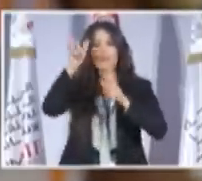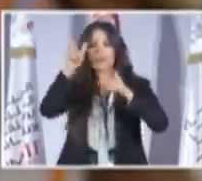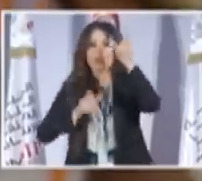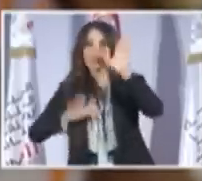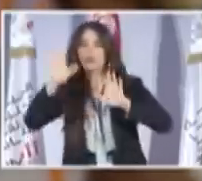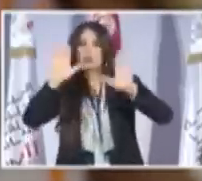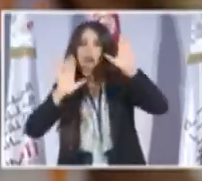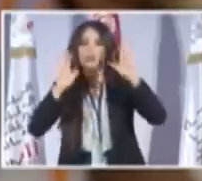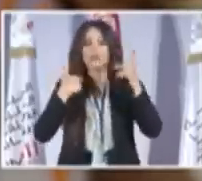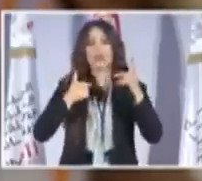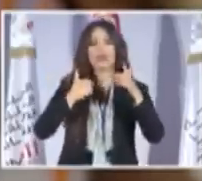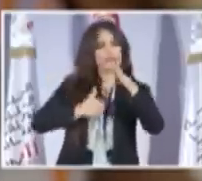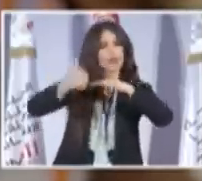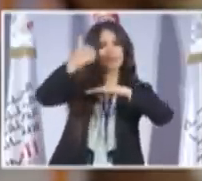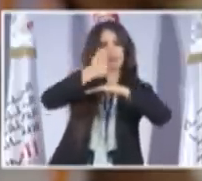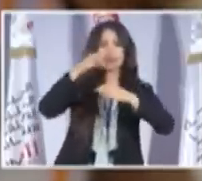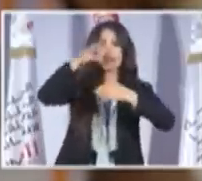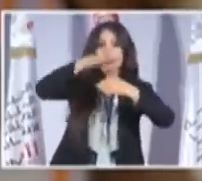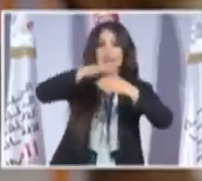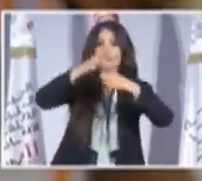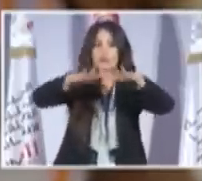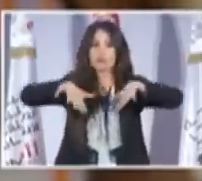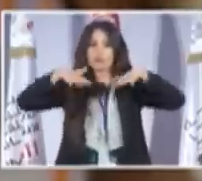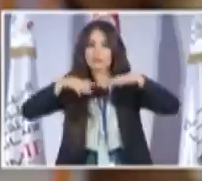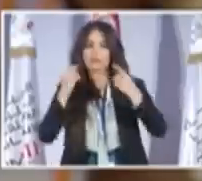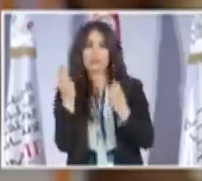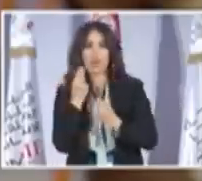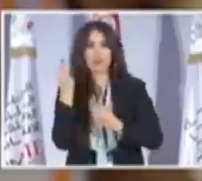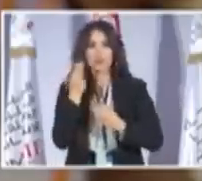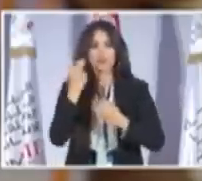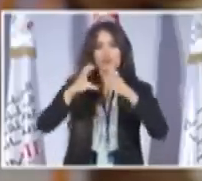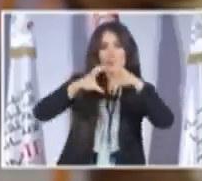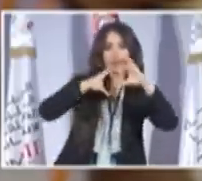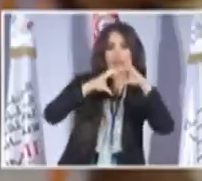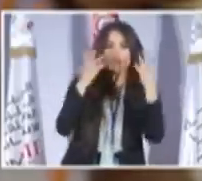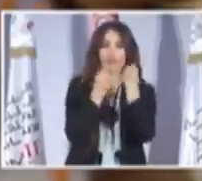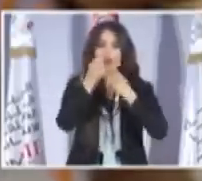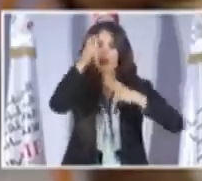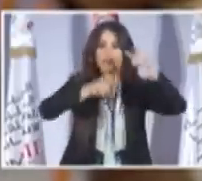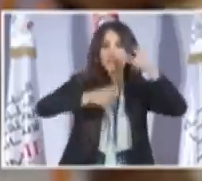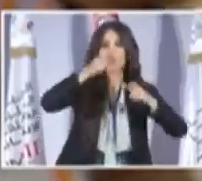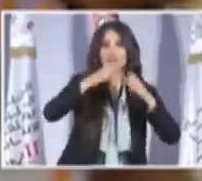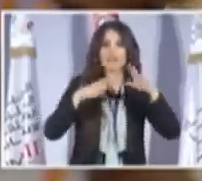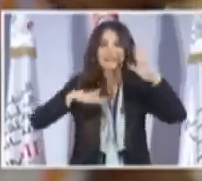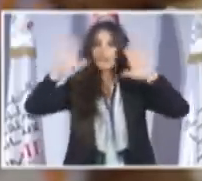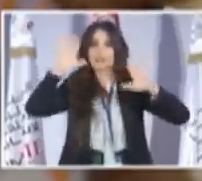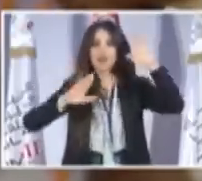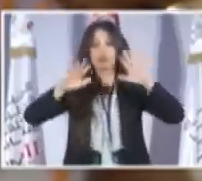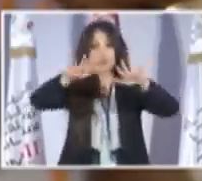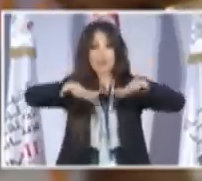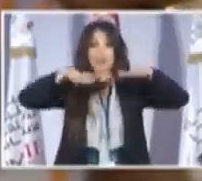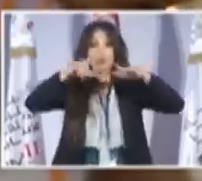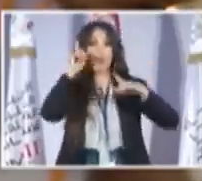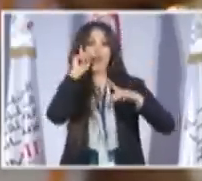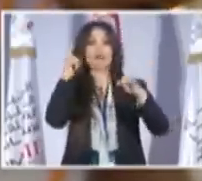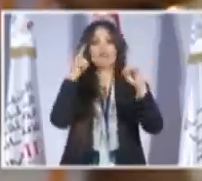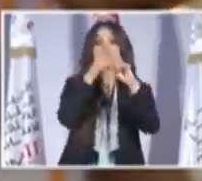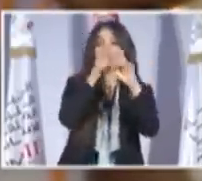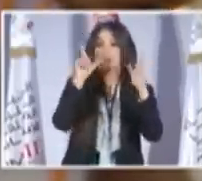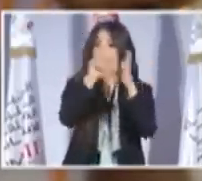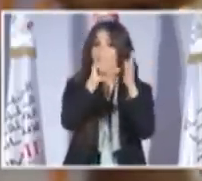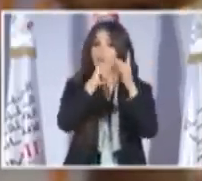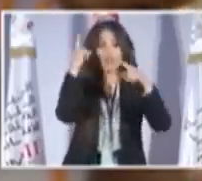للانتخابات التشريعيه من الحوارات لانه القانون يمنع احنا نقول واحنا الحمله بدات